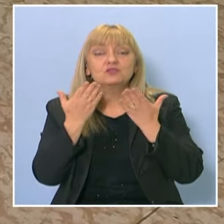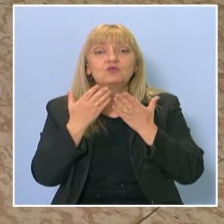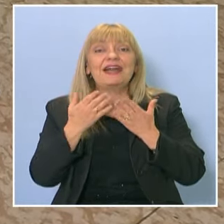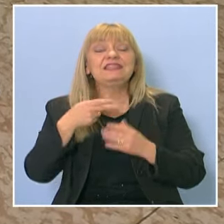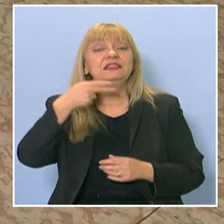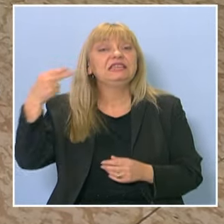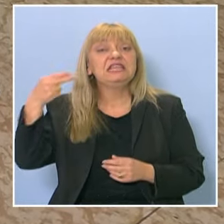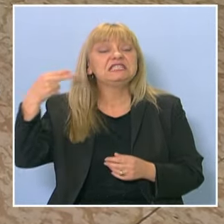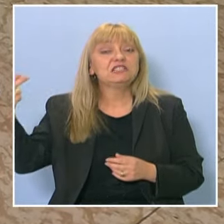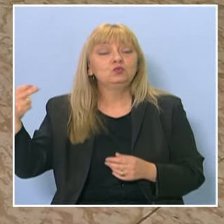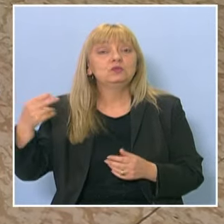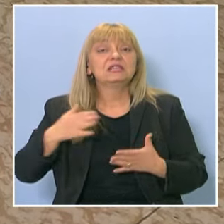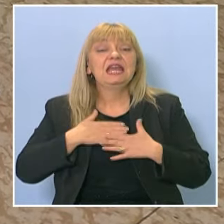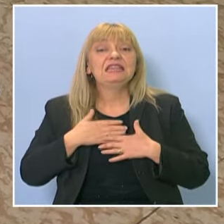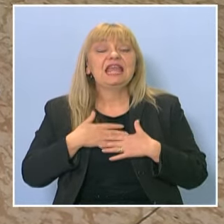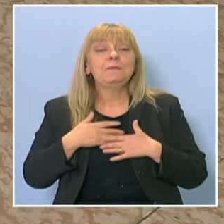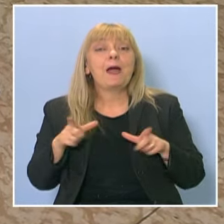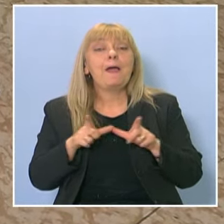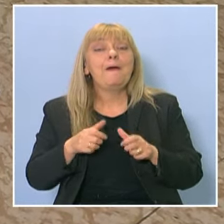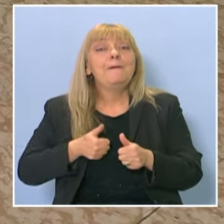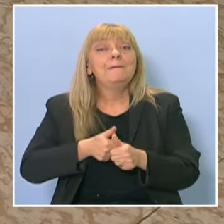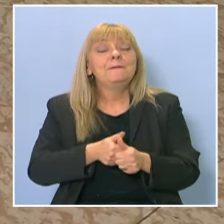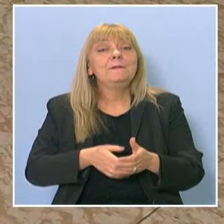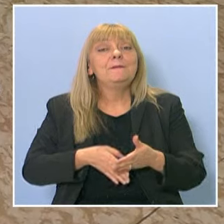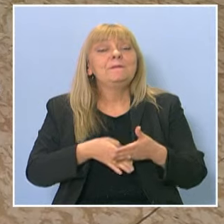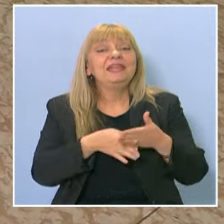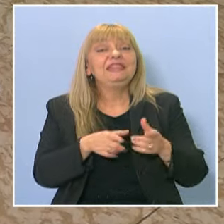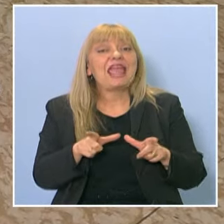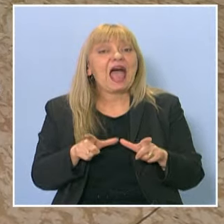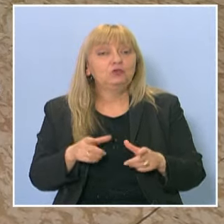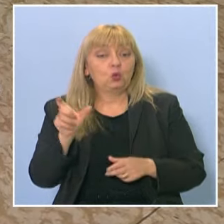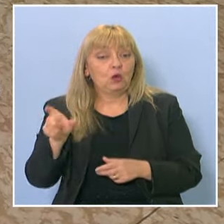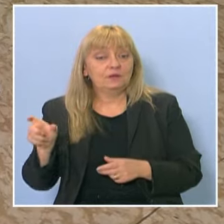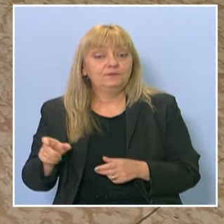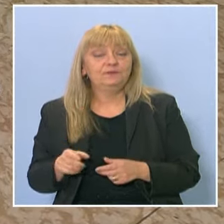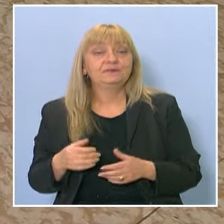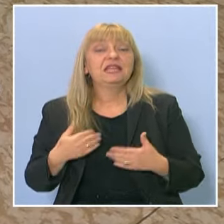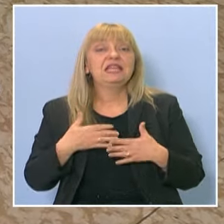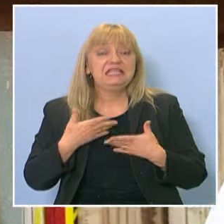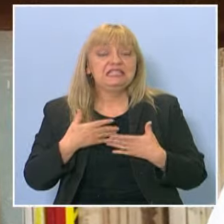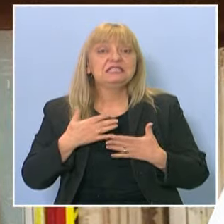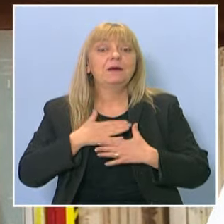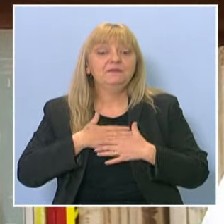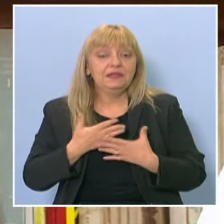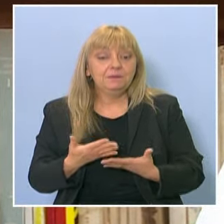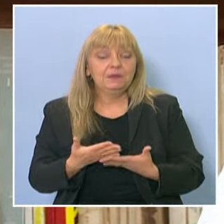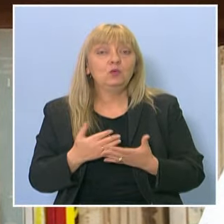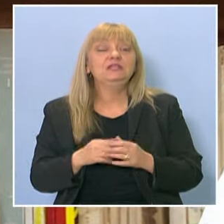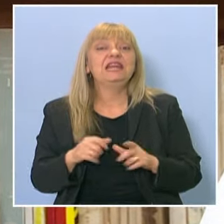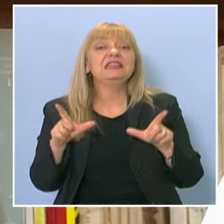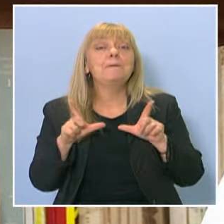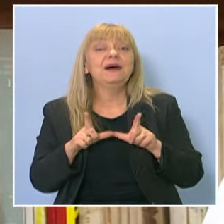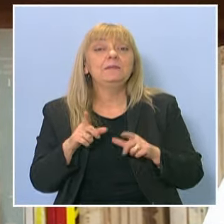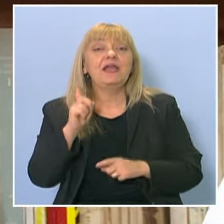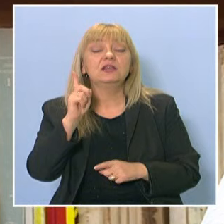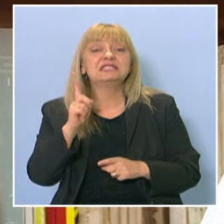институции да има медиатори. Като начало аз искам да благодаря специално на Малипе за подкрепата,